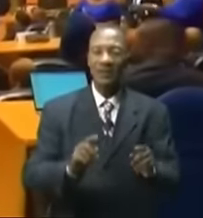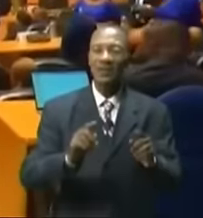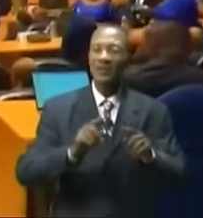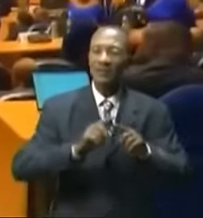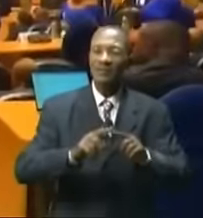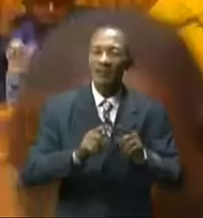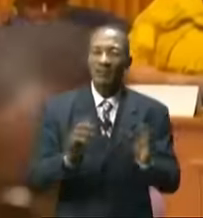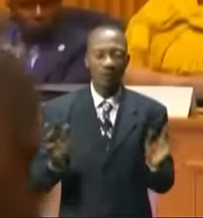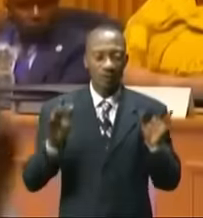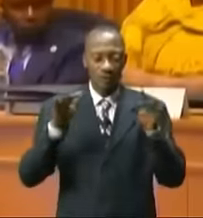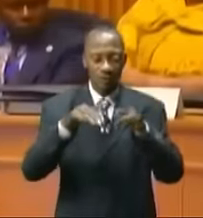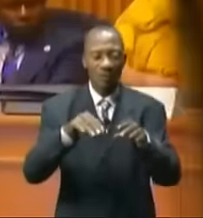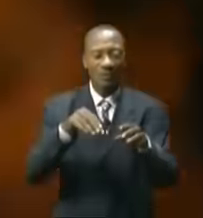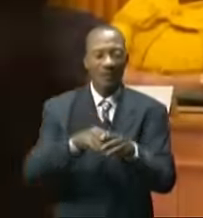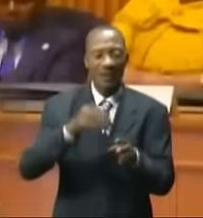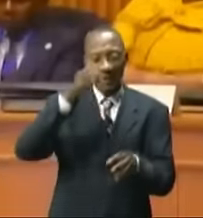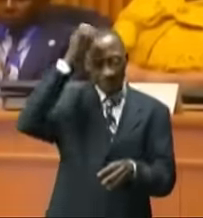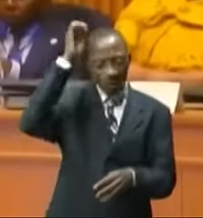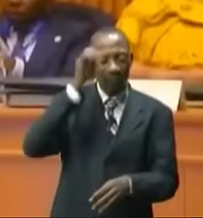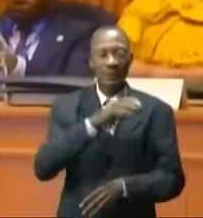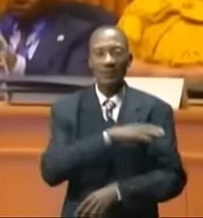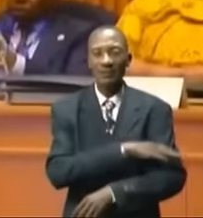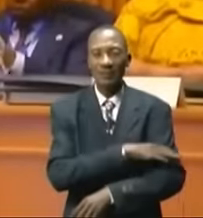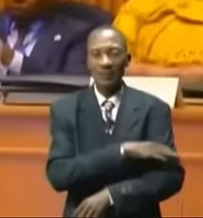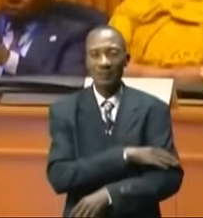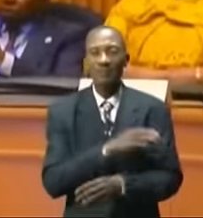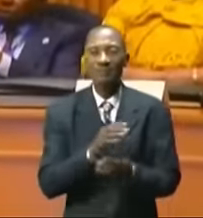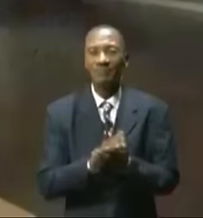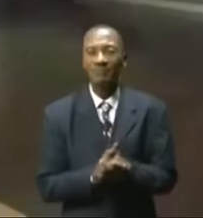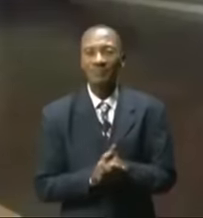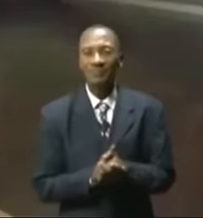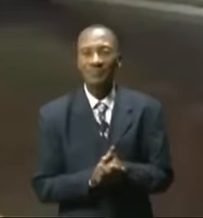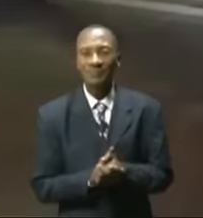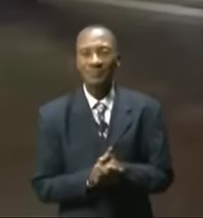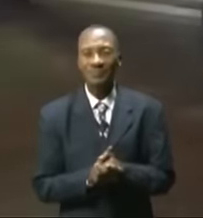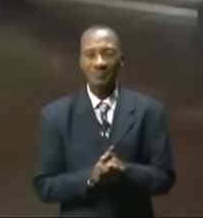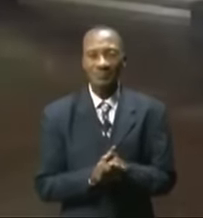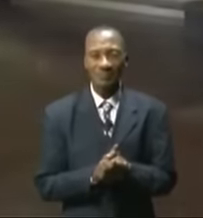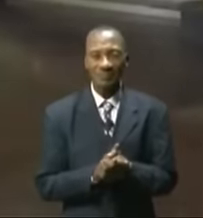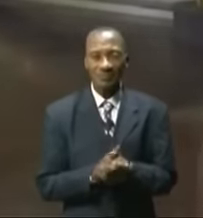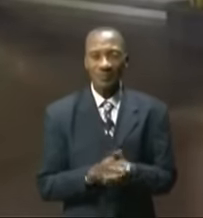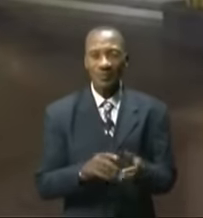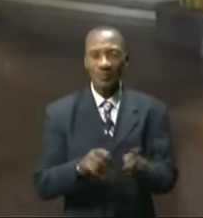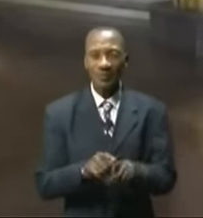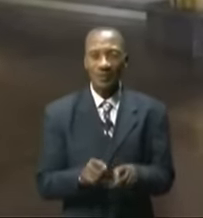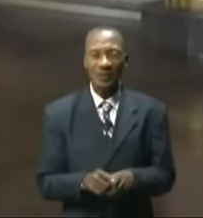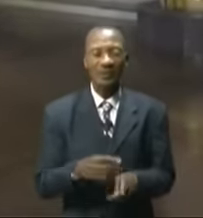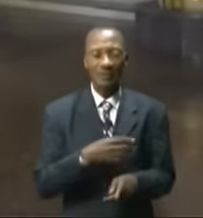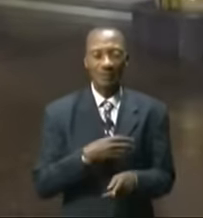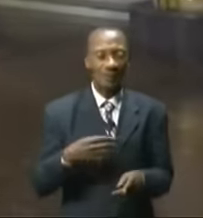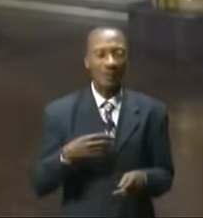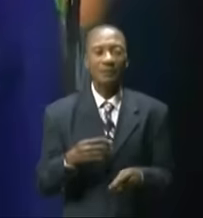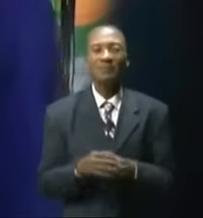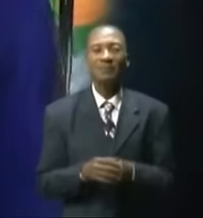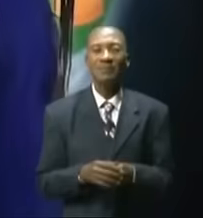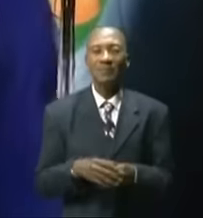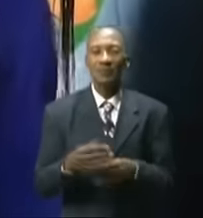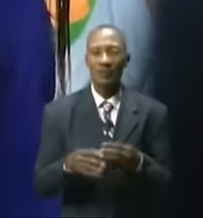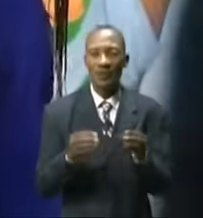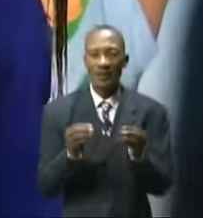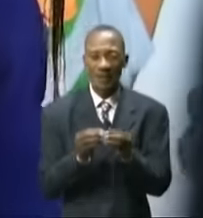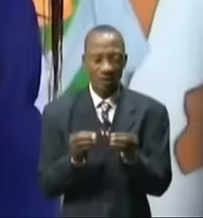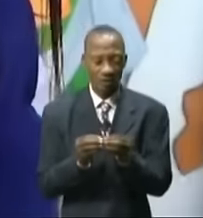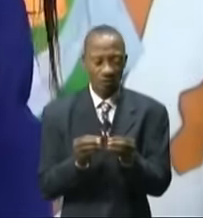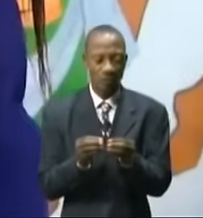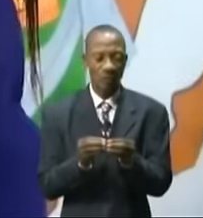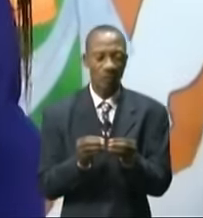l'OPDAD. L'Organisation des Premières Dames d'Afrique pour le Développement a tenu sa 28e de rang et première assemblée générale de